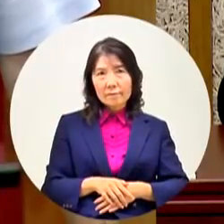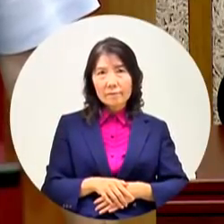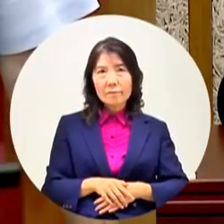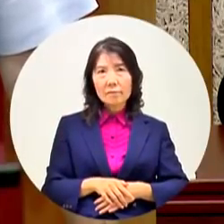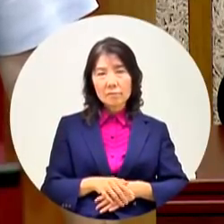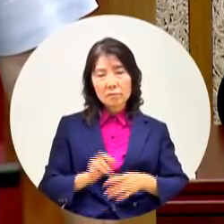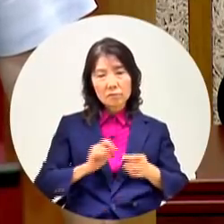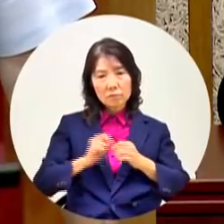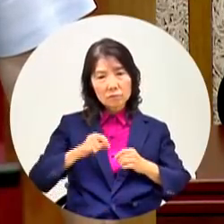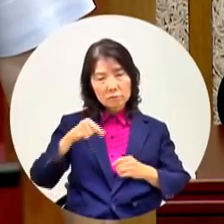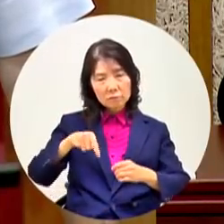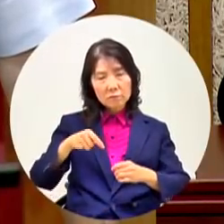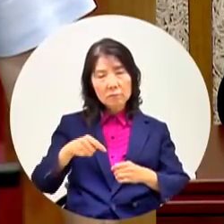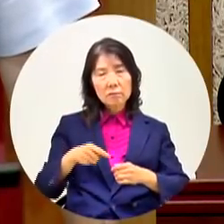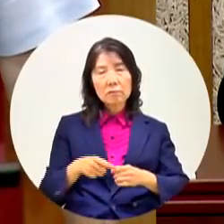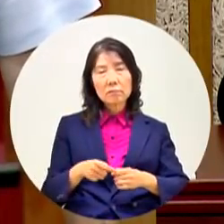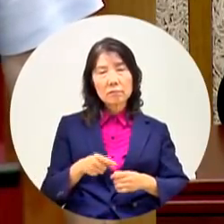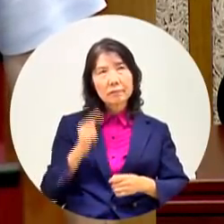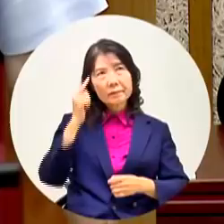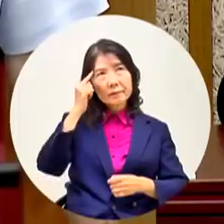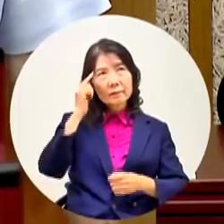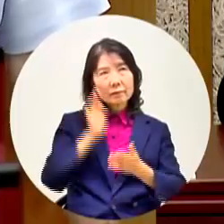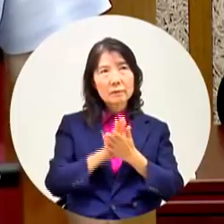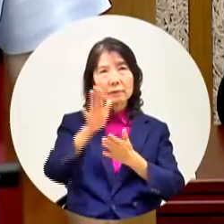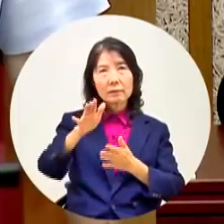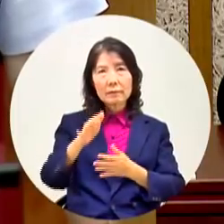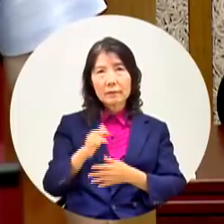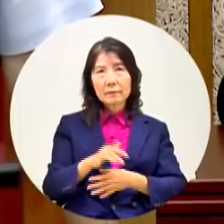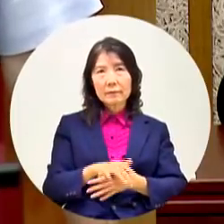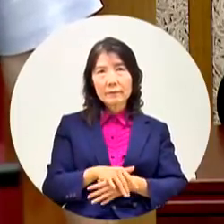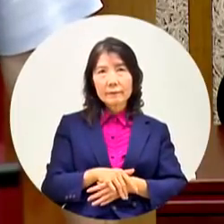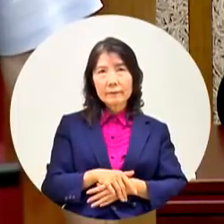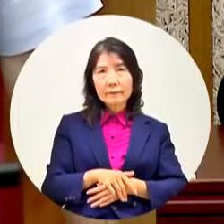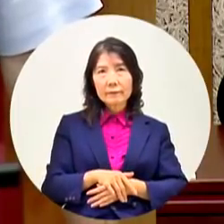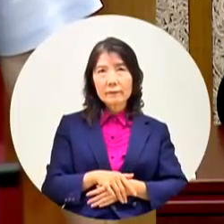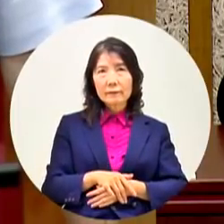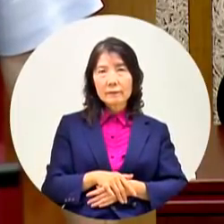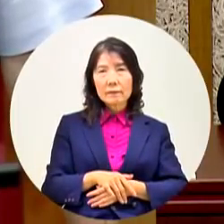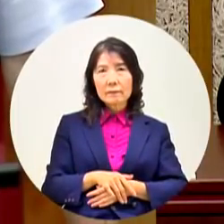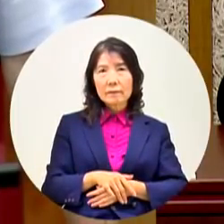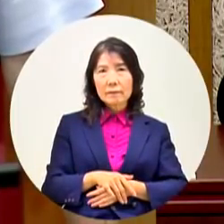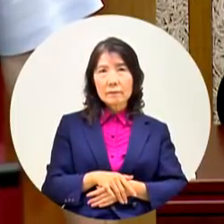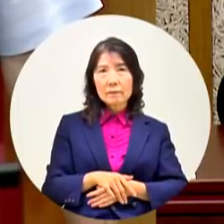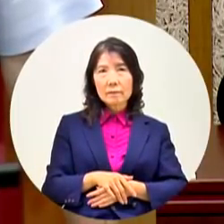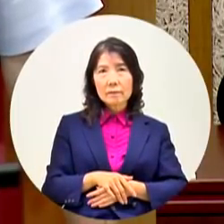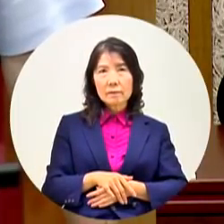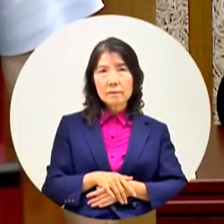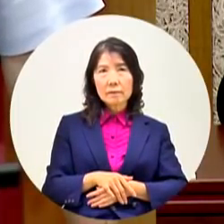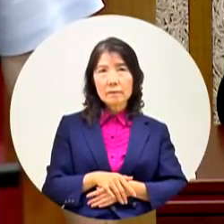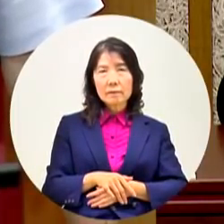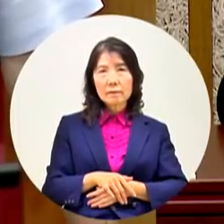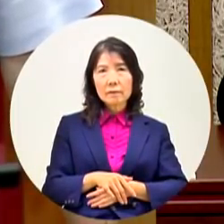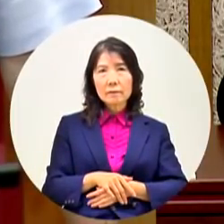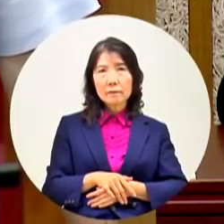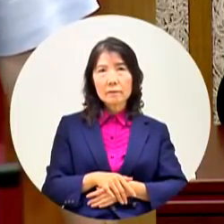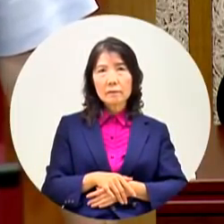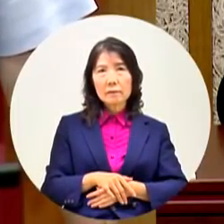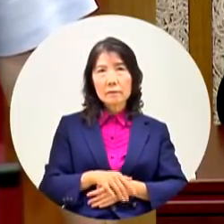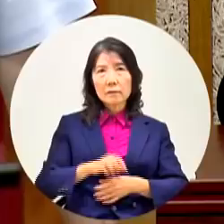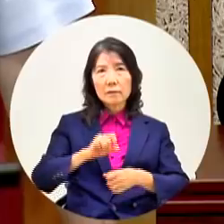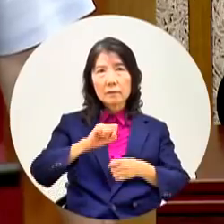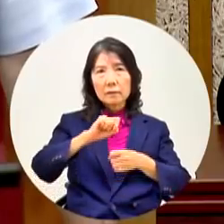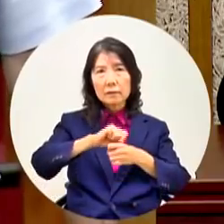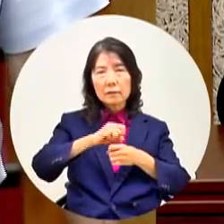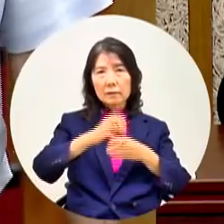计，是不是想到？未来要设计的话，我嘛期待咱加设计较侪座的，吼，用路人较免